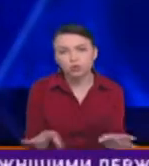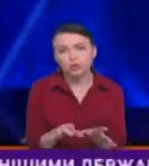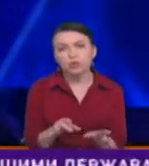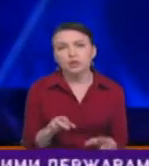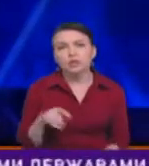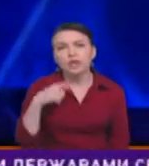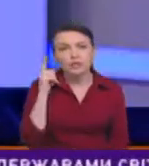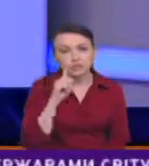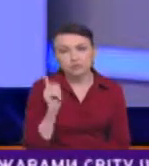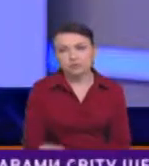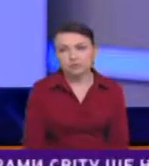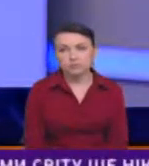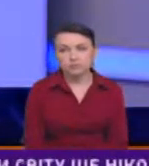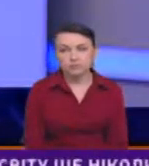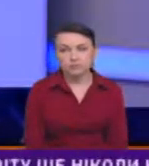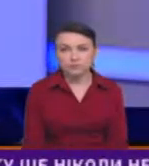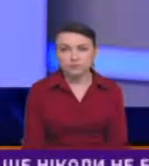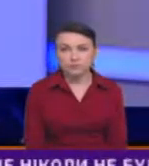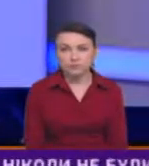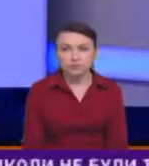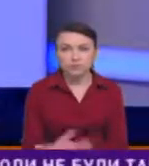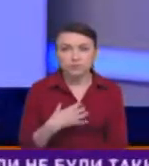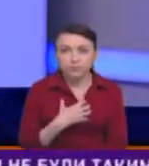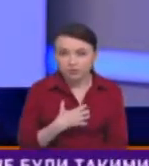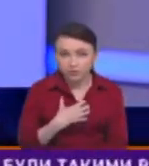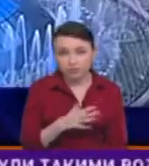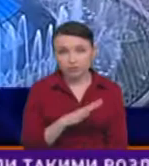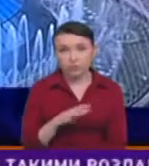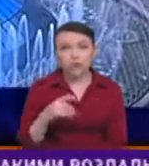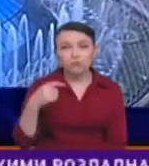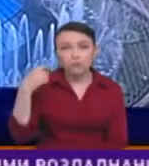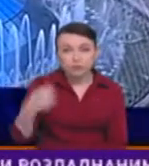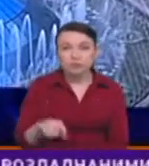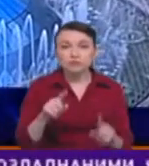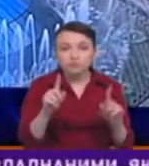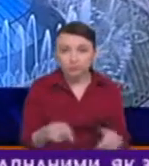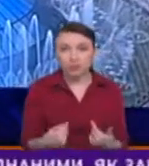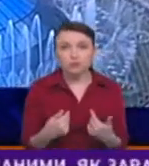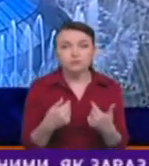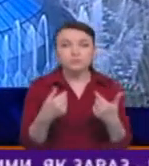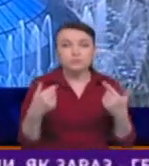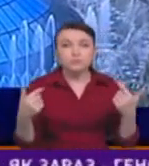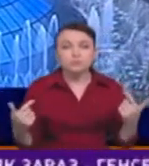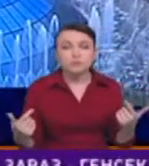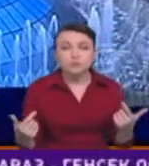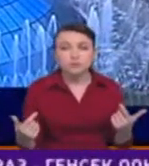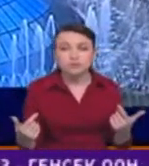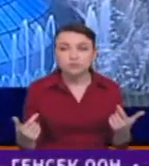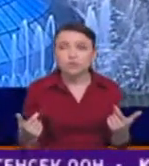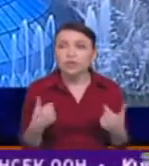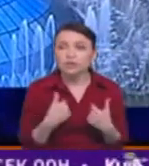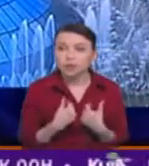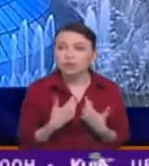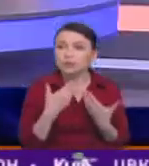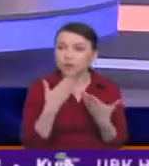ну він подав такий, він же подав. Неважливо, але він вимагав прийняти конституцію, ну, тобто, якщо філологічно, я